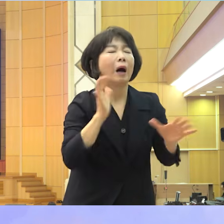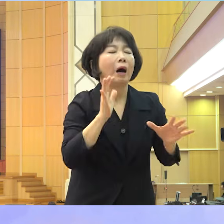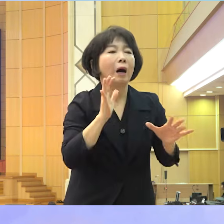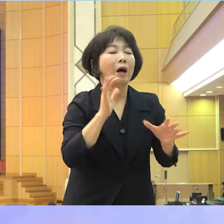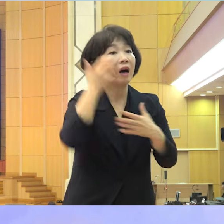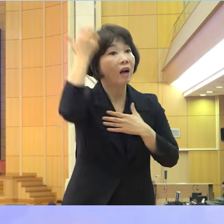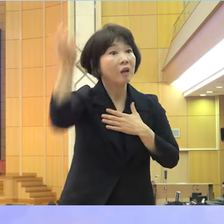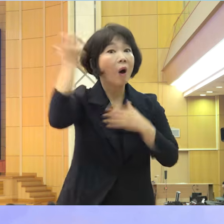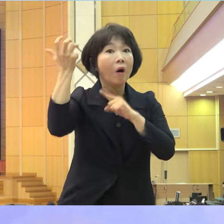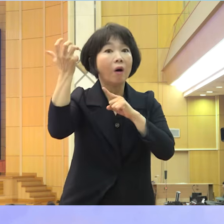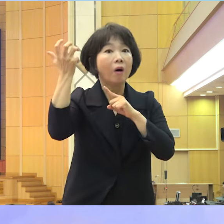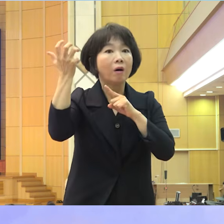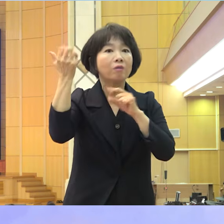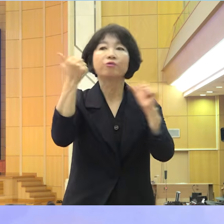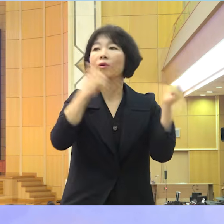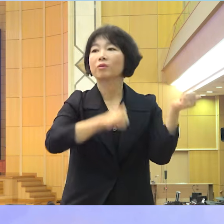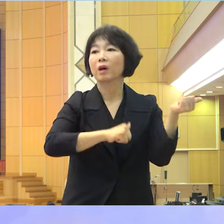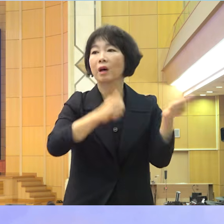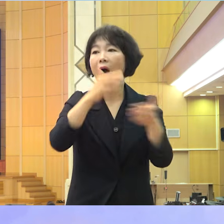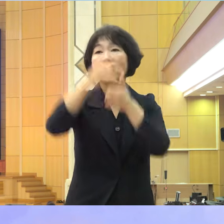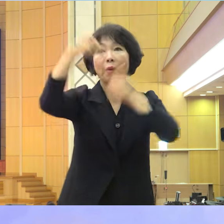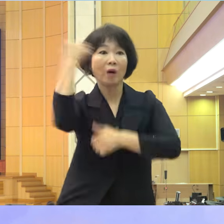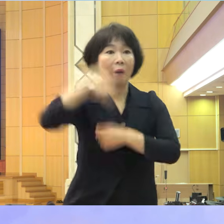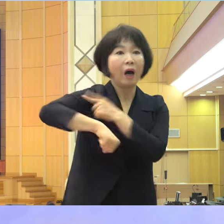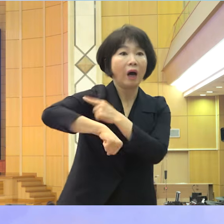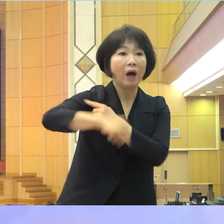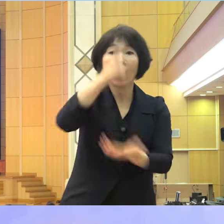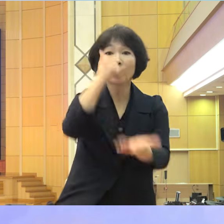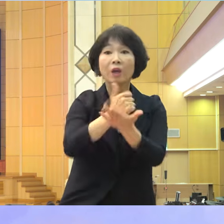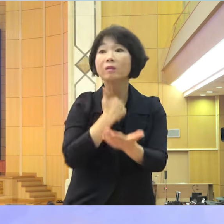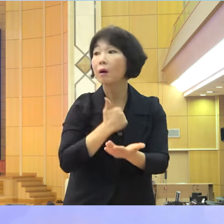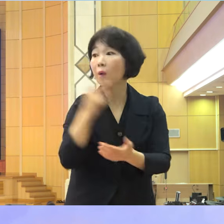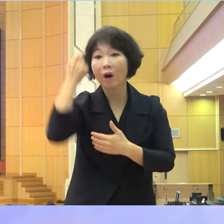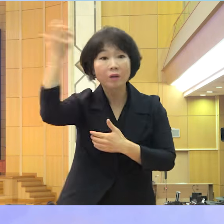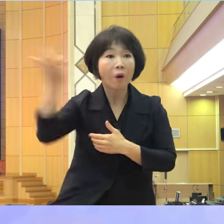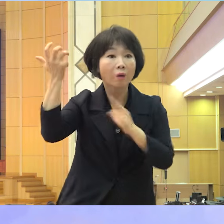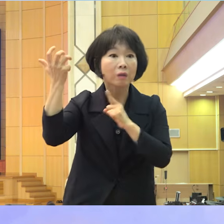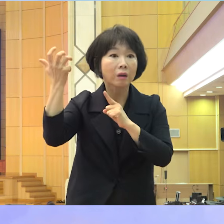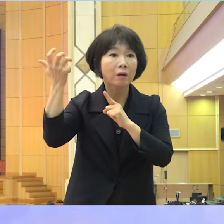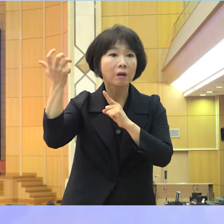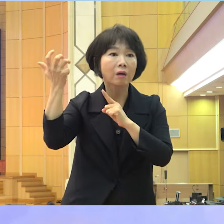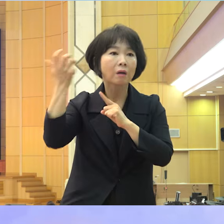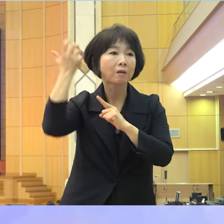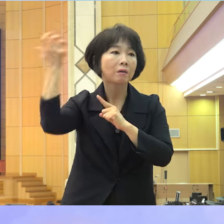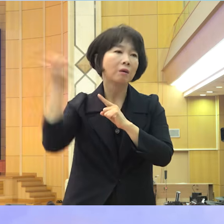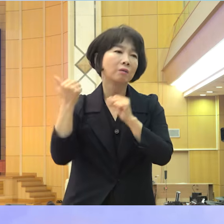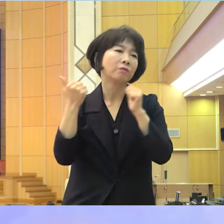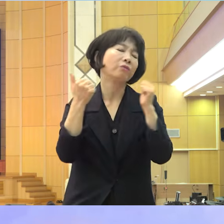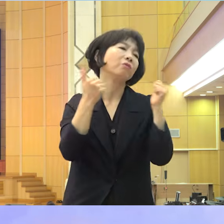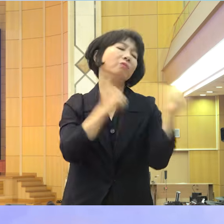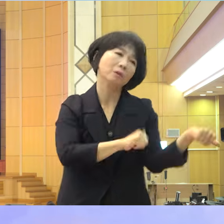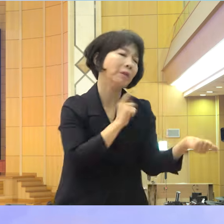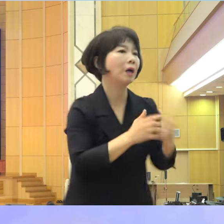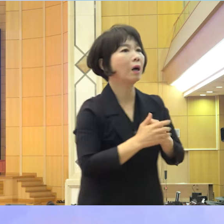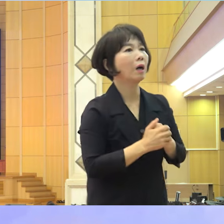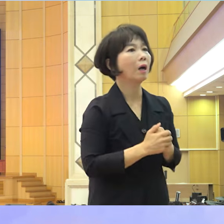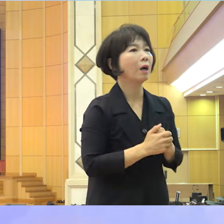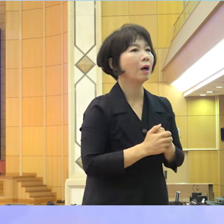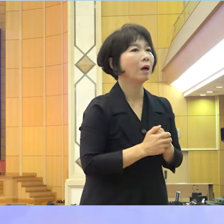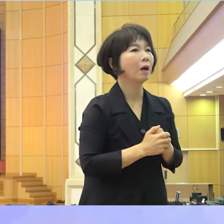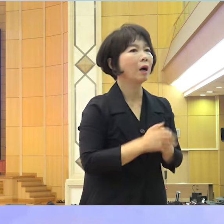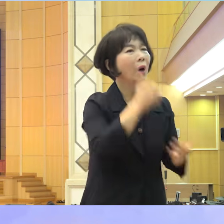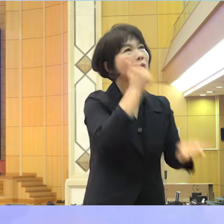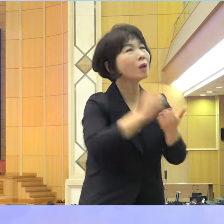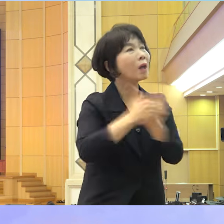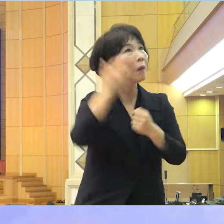영이 살았는데 선악과 따먹고 범죄하니까, 죄를 지으니까 죄의 싹은 사망, 영이